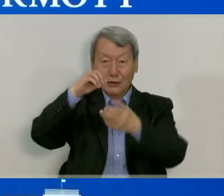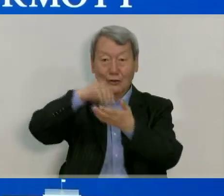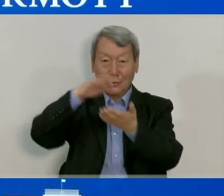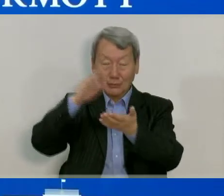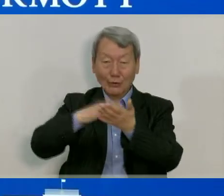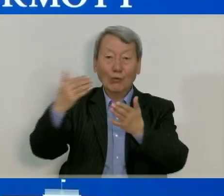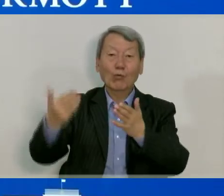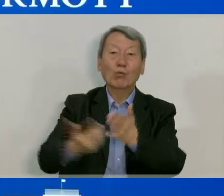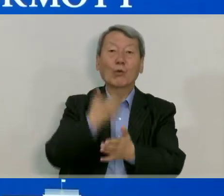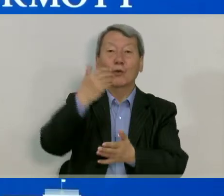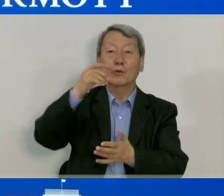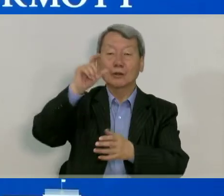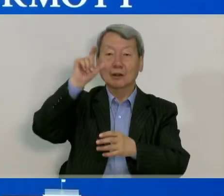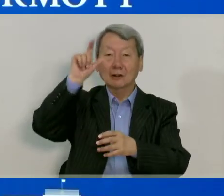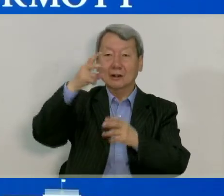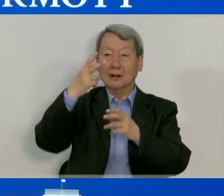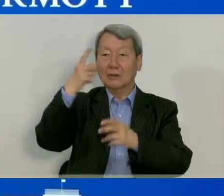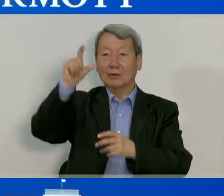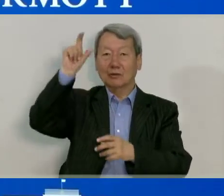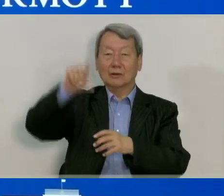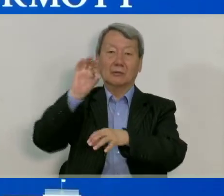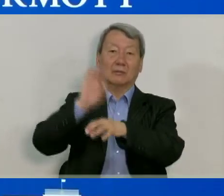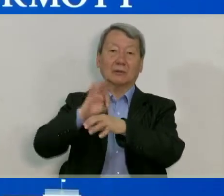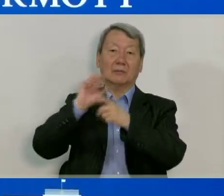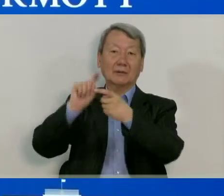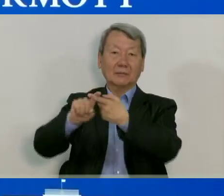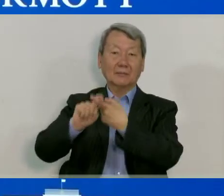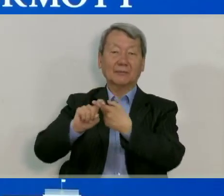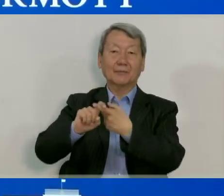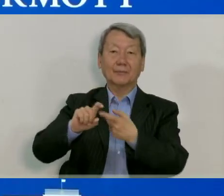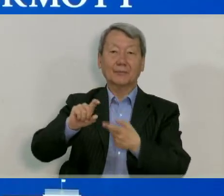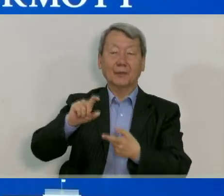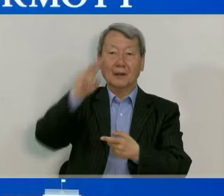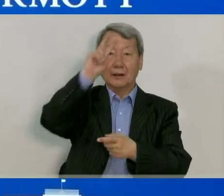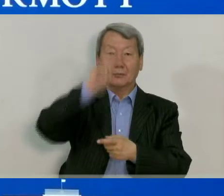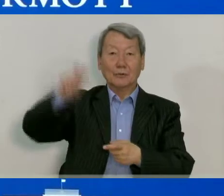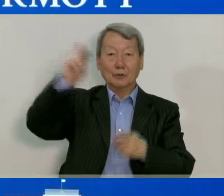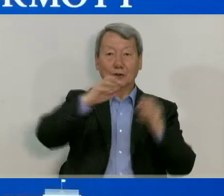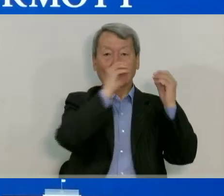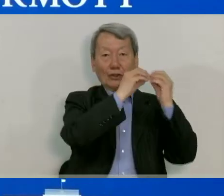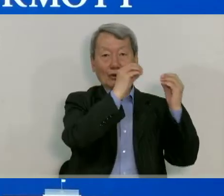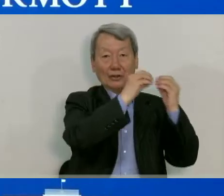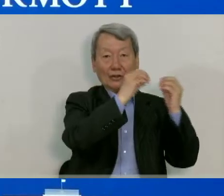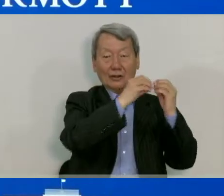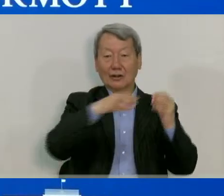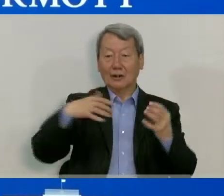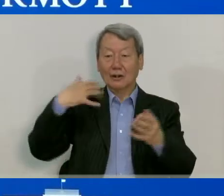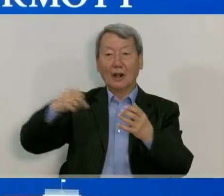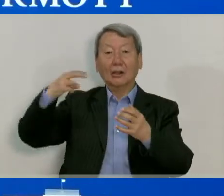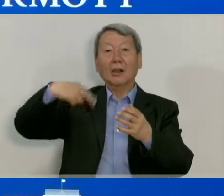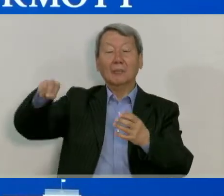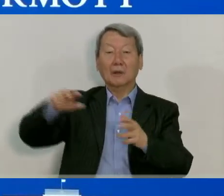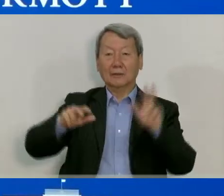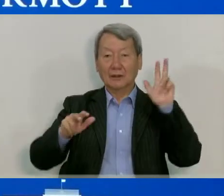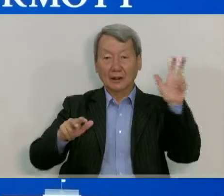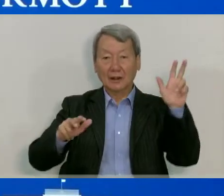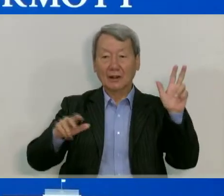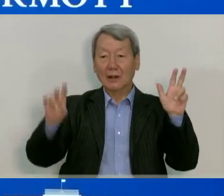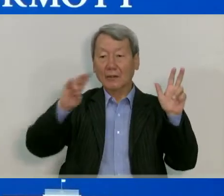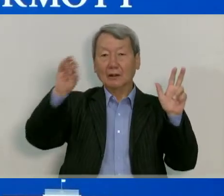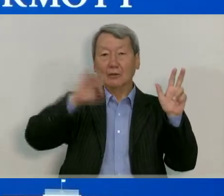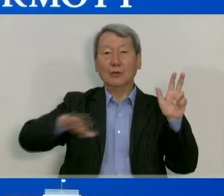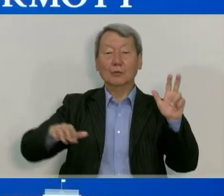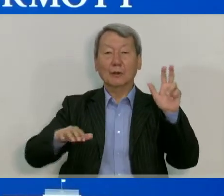зарегистрировано 21 новый случай COVID-19, в Бишкеке 10 случаев, в Джалабадской области 3, в